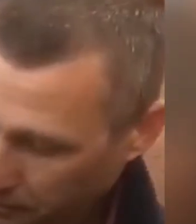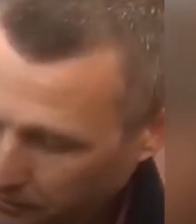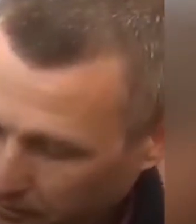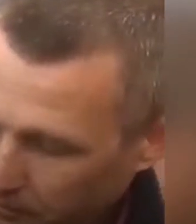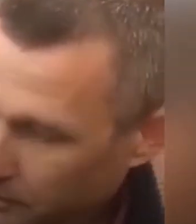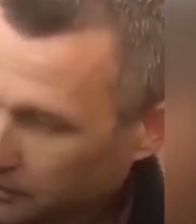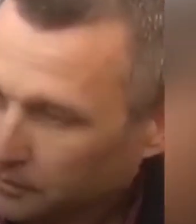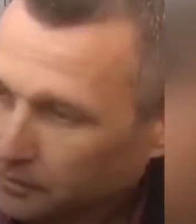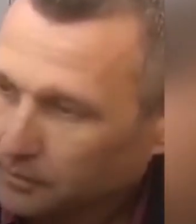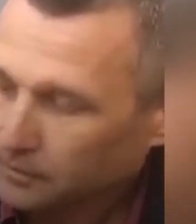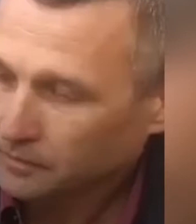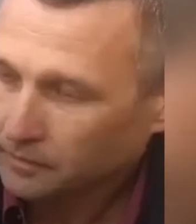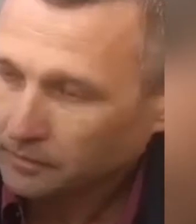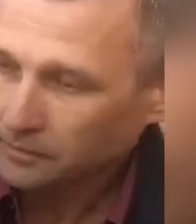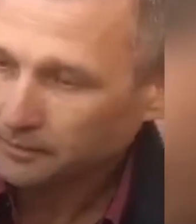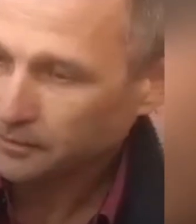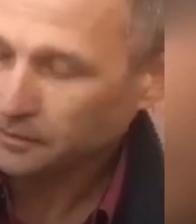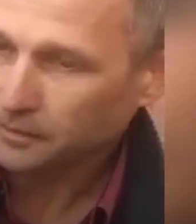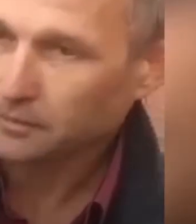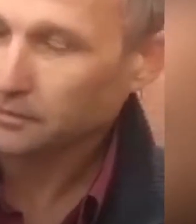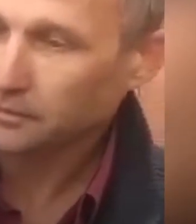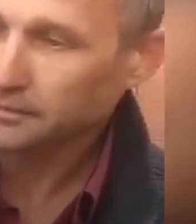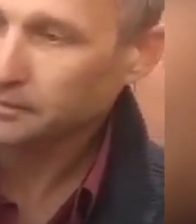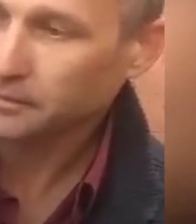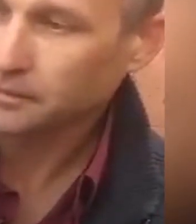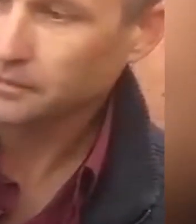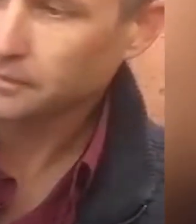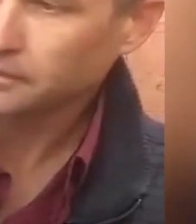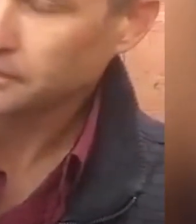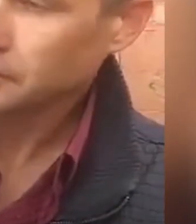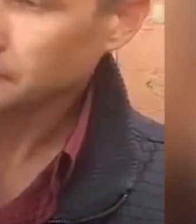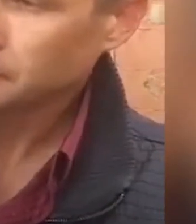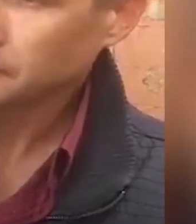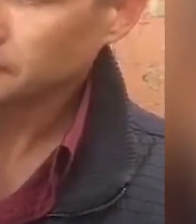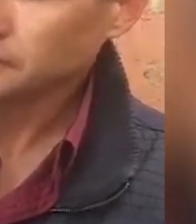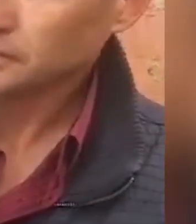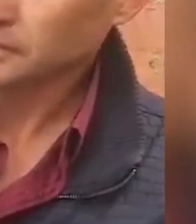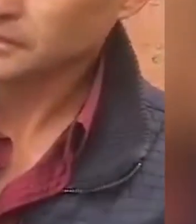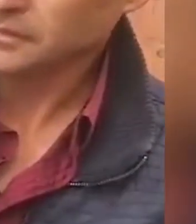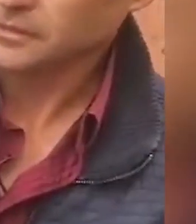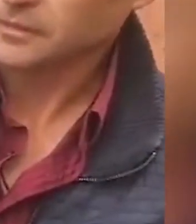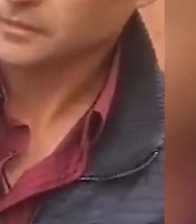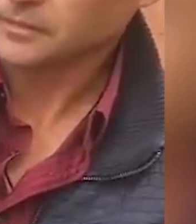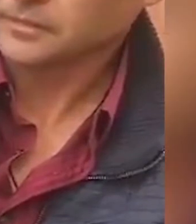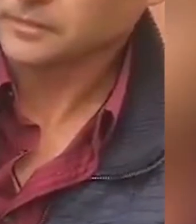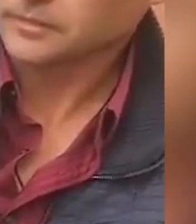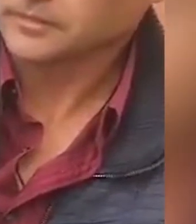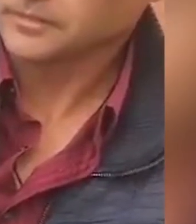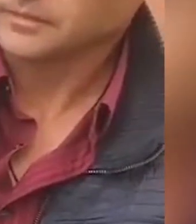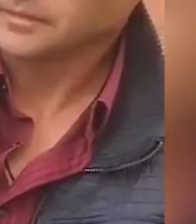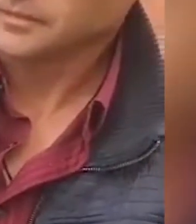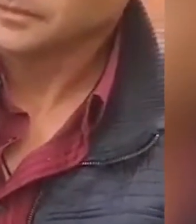тим, хто це зробив, бо я завжди повторюю одне і те ж саме, що я – це люди, які мене оточують, і